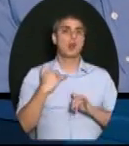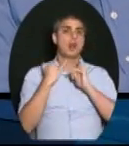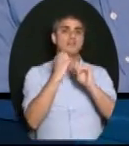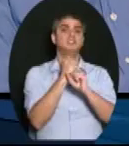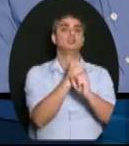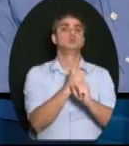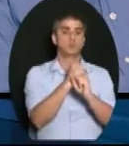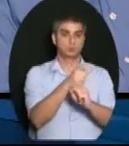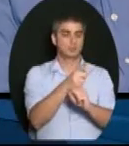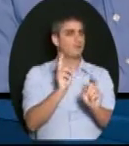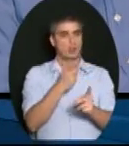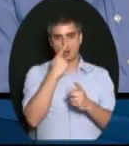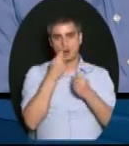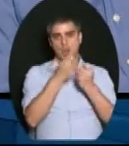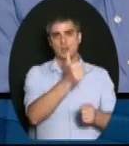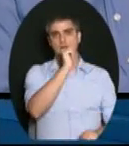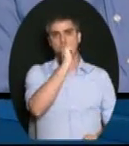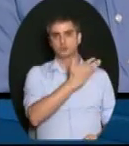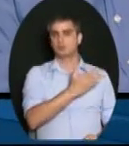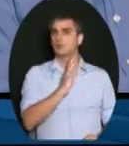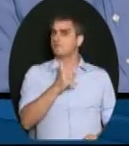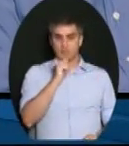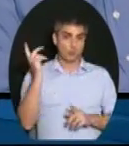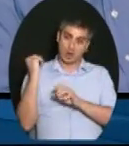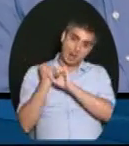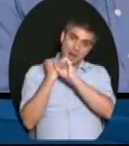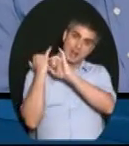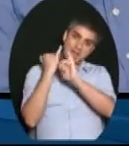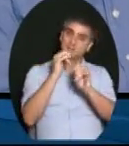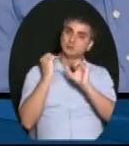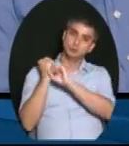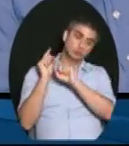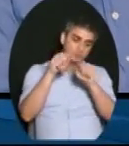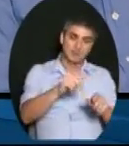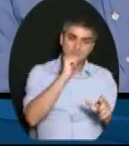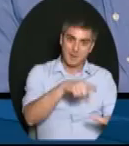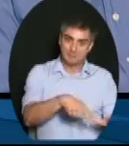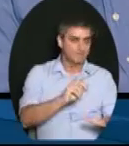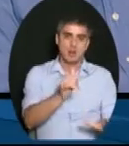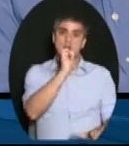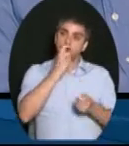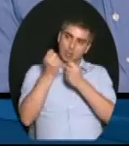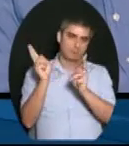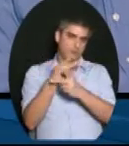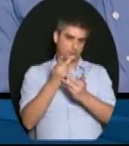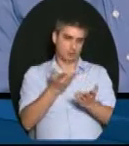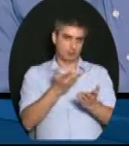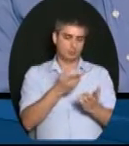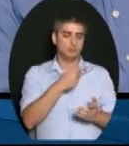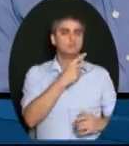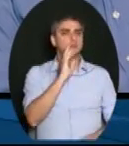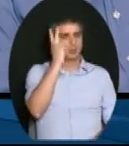הסוס, אבל לא יכול להכריח אותו לשתות, אלא מים, אבל לא יכול להכריח אותו לשתות. פה יש עניין שצריך להבין אותו לגבי נתניהו.